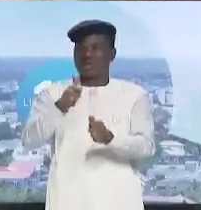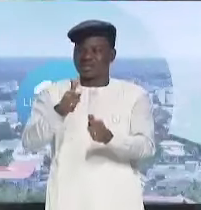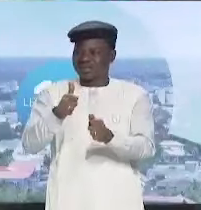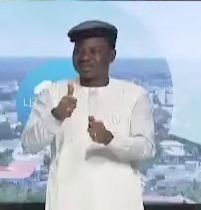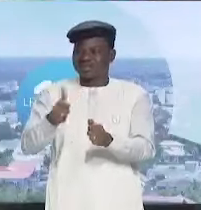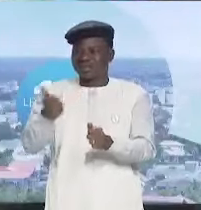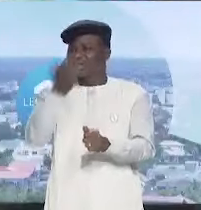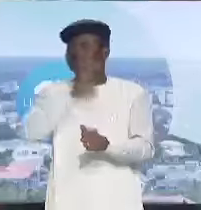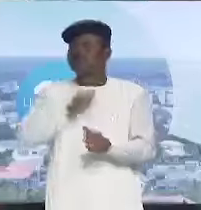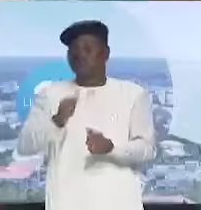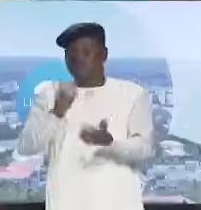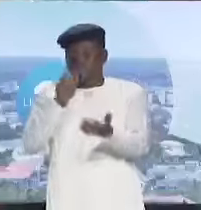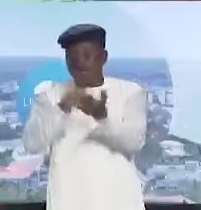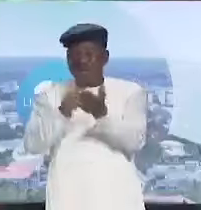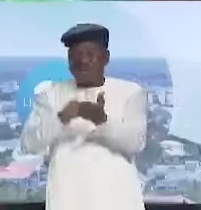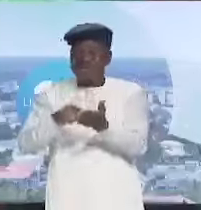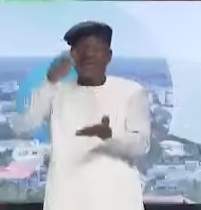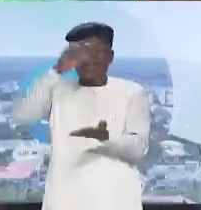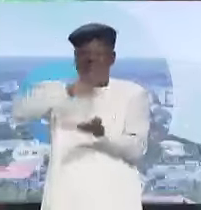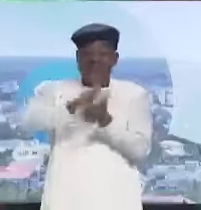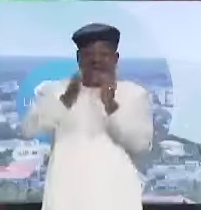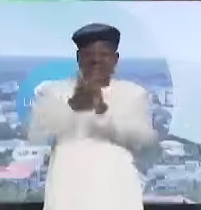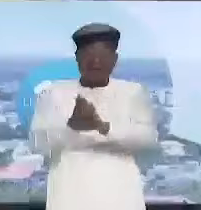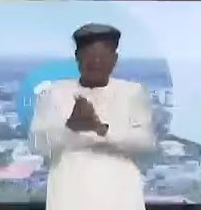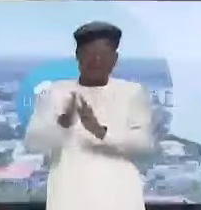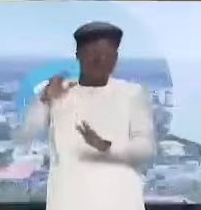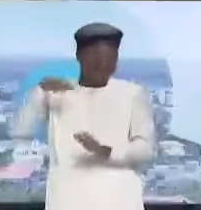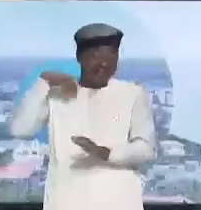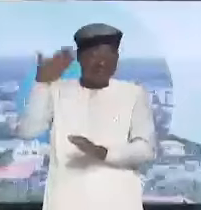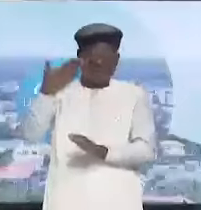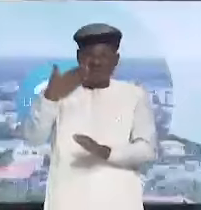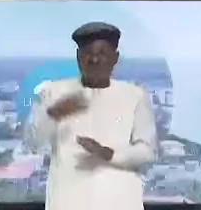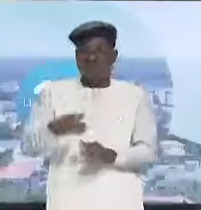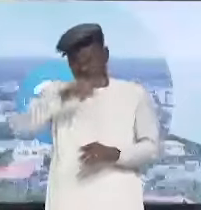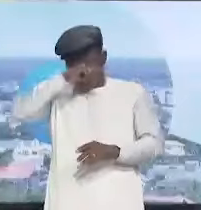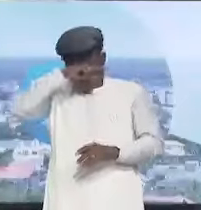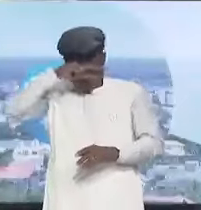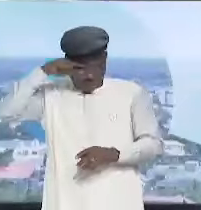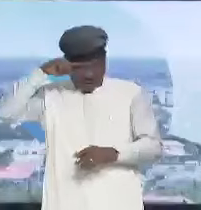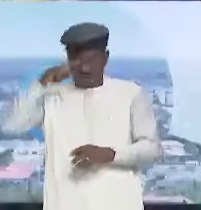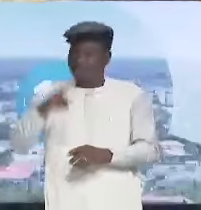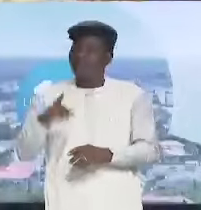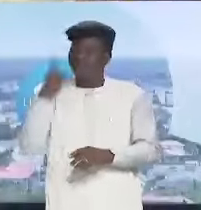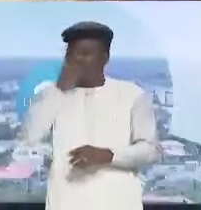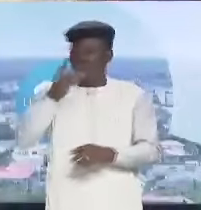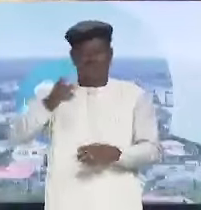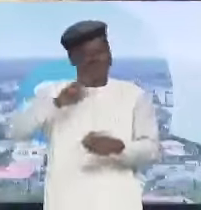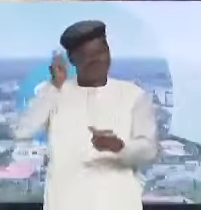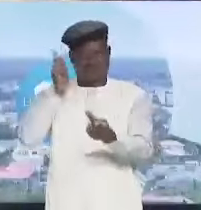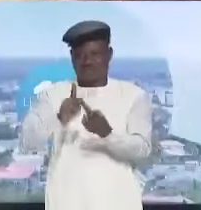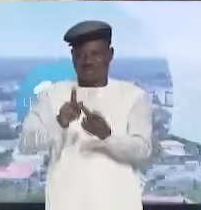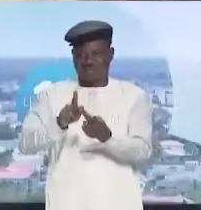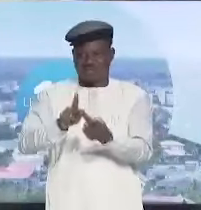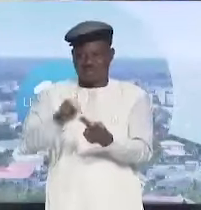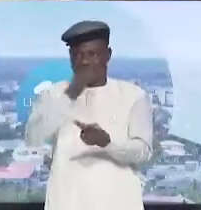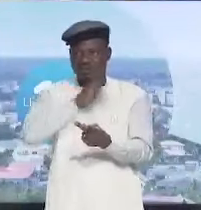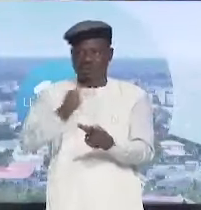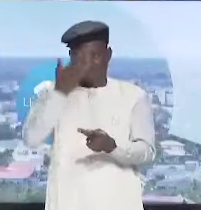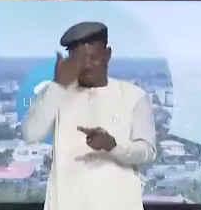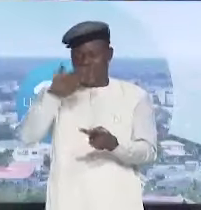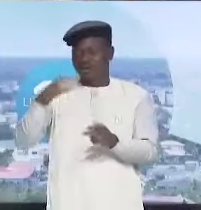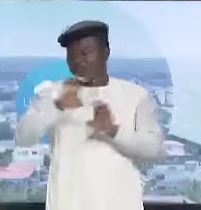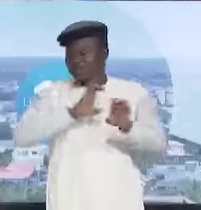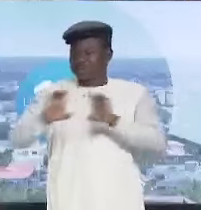noir, tout noir. Voilà pourquoi tout le monde a dit c'est propre. C'est un savoir-faire qui se transmet de génération en génération dans la famille